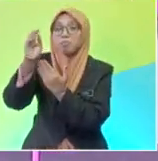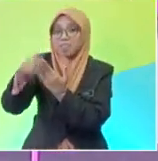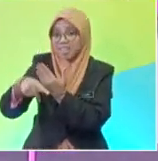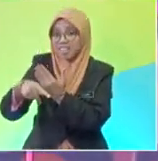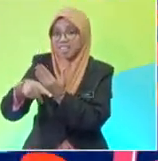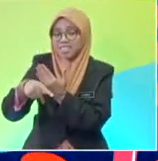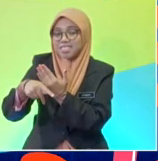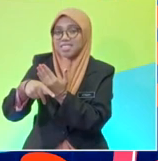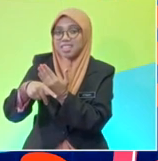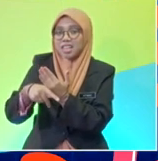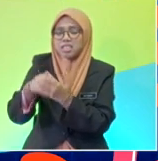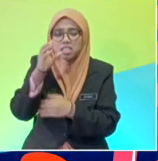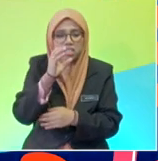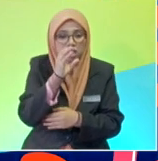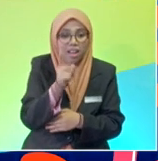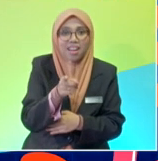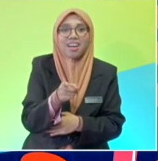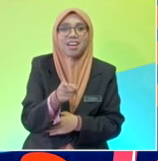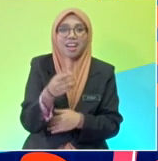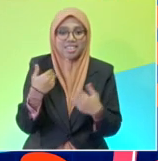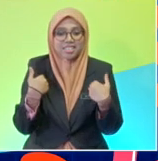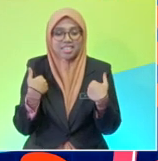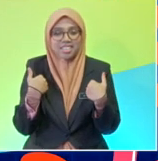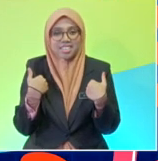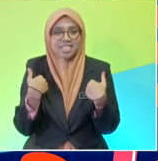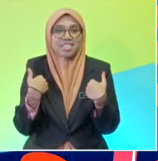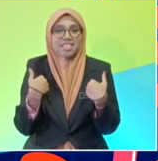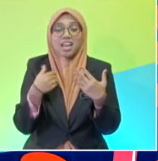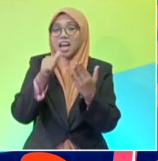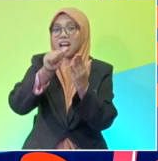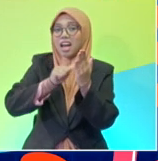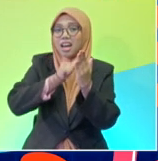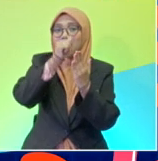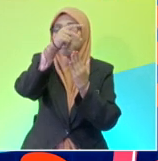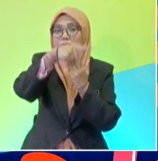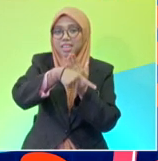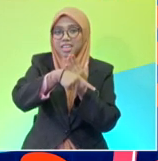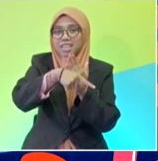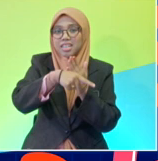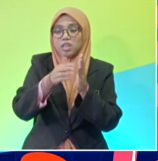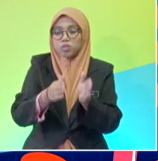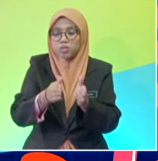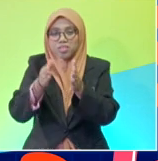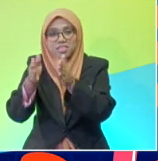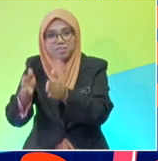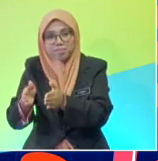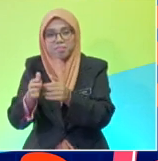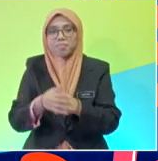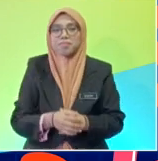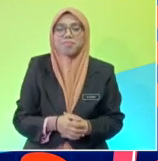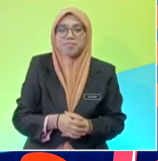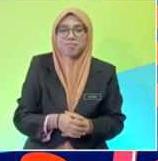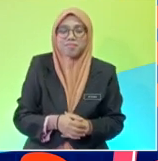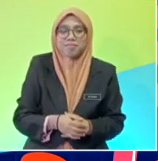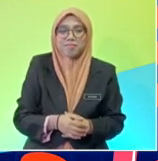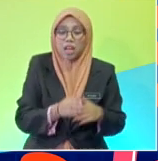April. Oh, di sini. Dekat cikgu. Ini April. Di sini. Ya, jadi senanglah kita nak nyanyi lepas ni. Bila